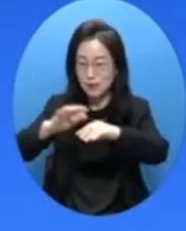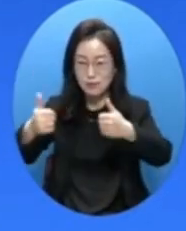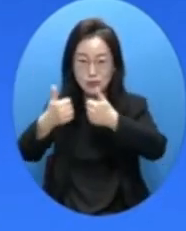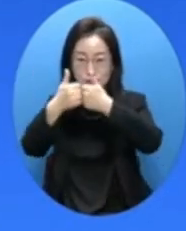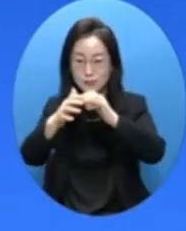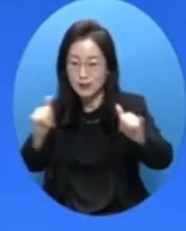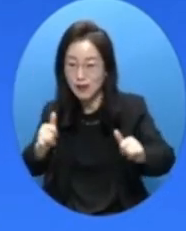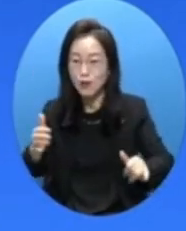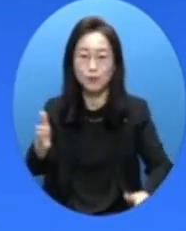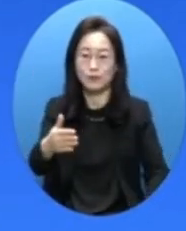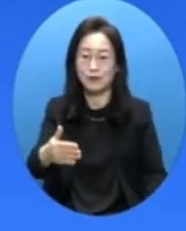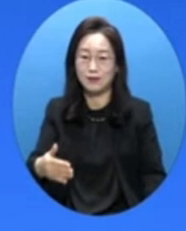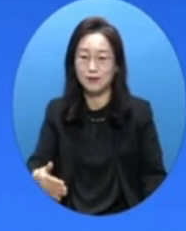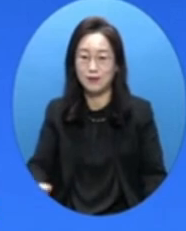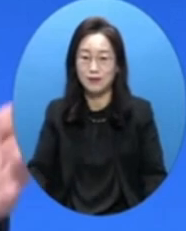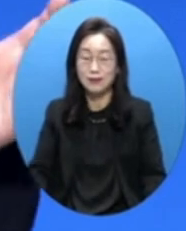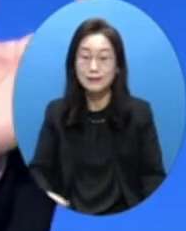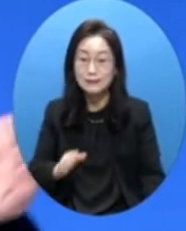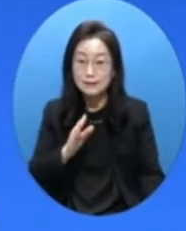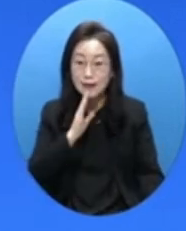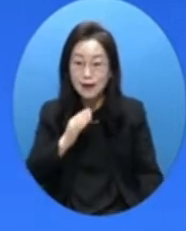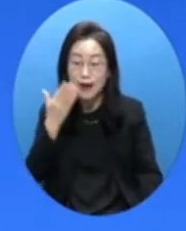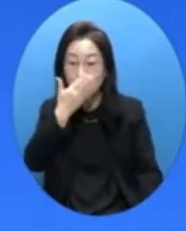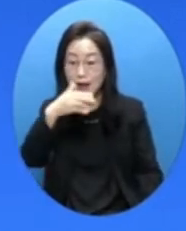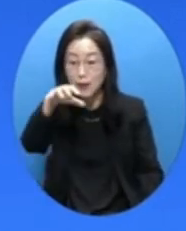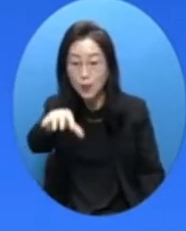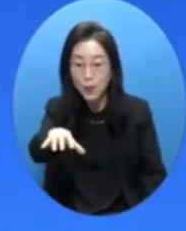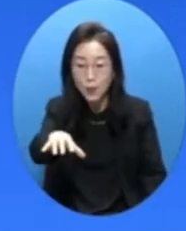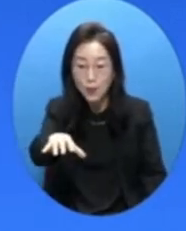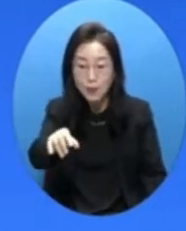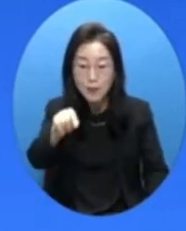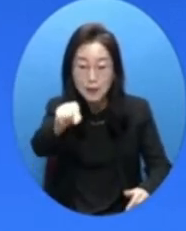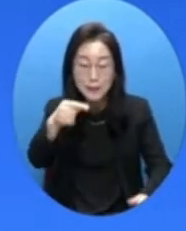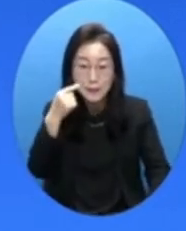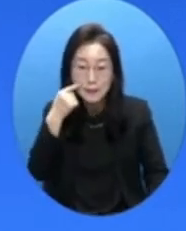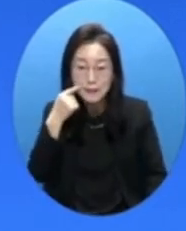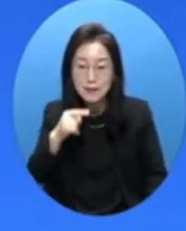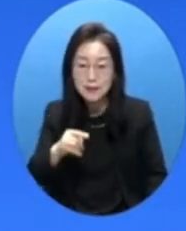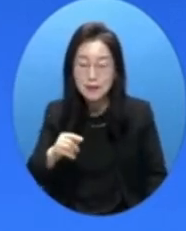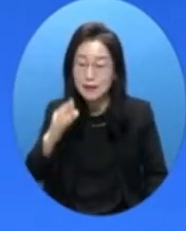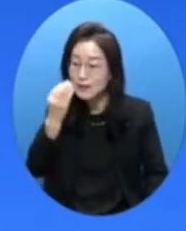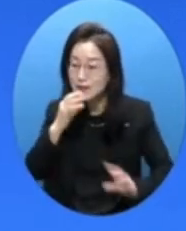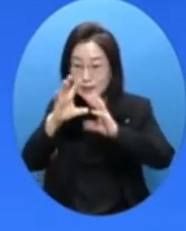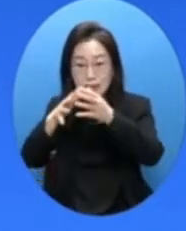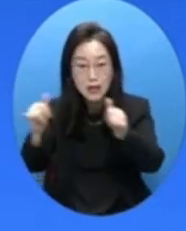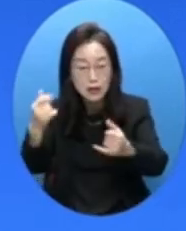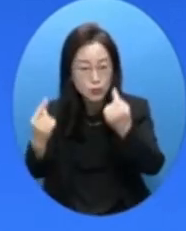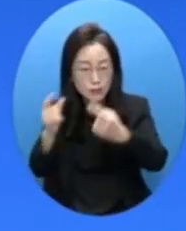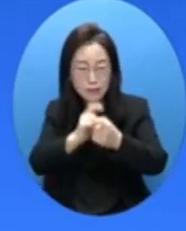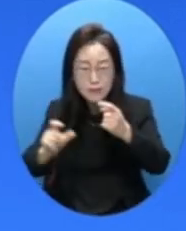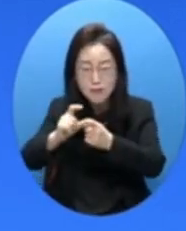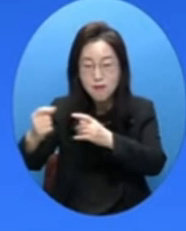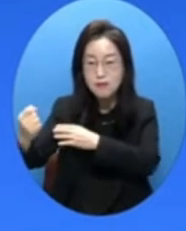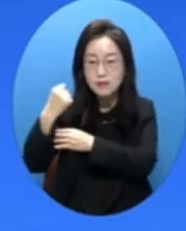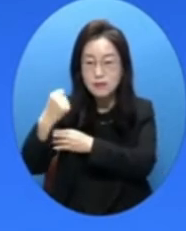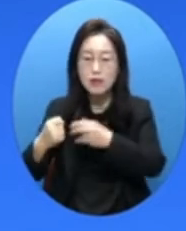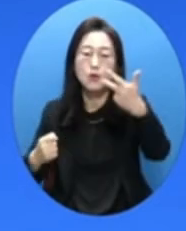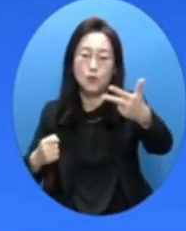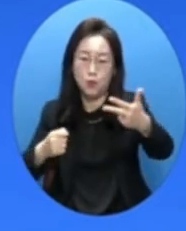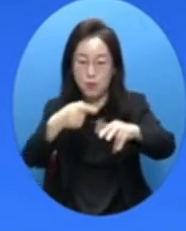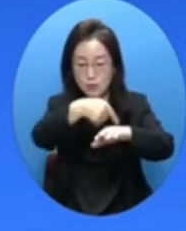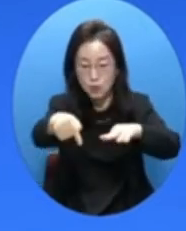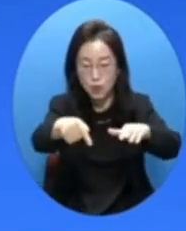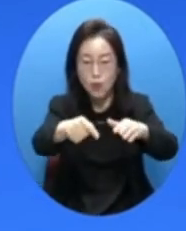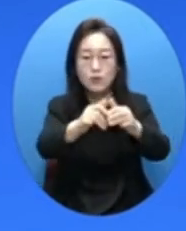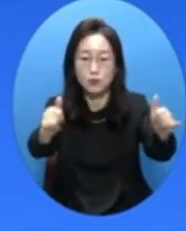없으리라. 그런데 실제로 가나안에는 그들보다 강한 일곱 족속이 그곳에서 자리